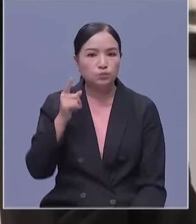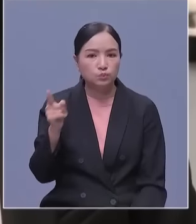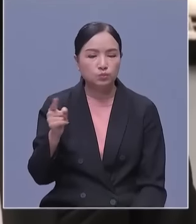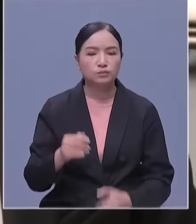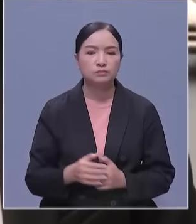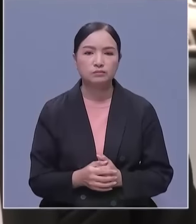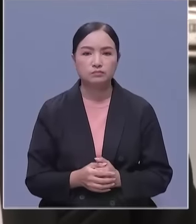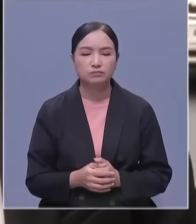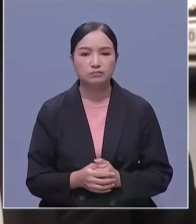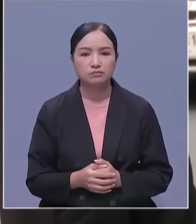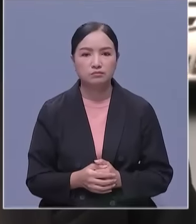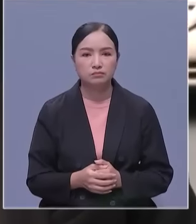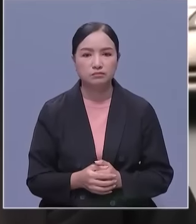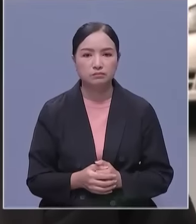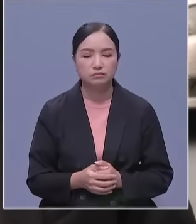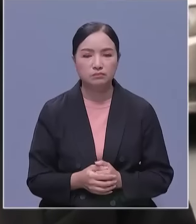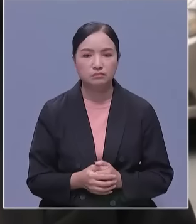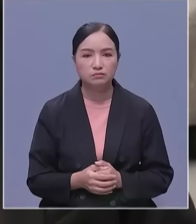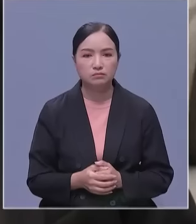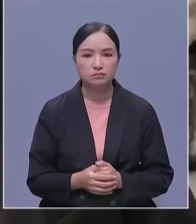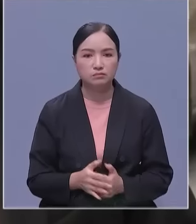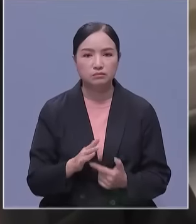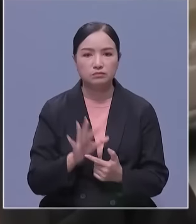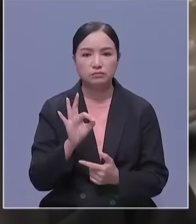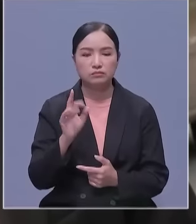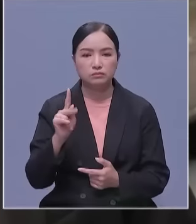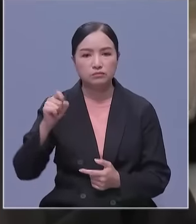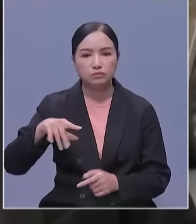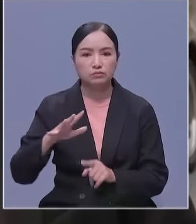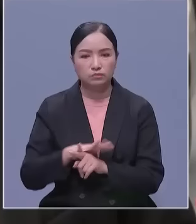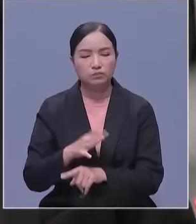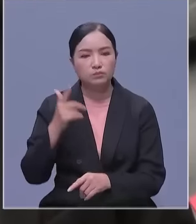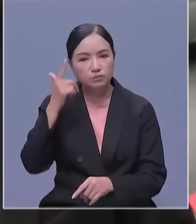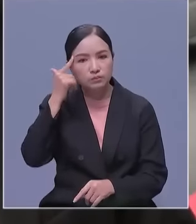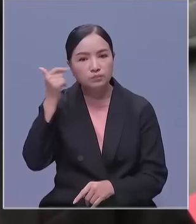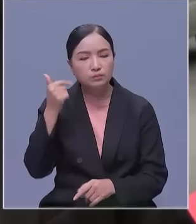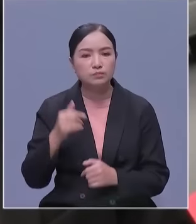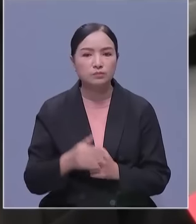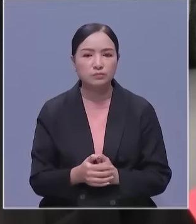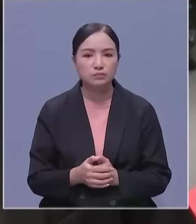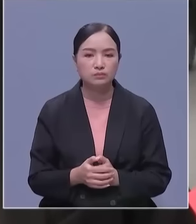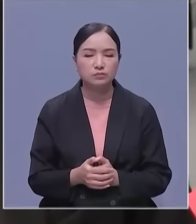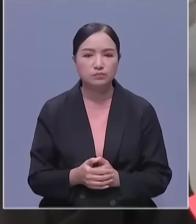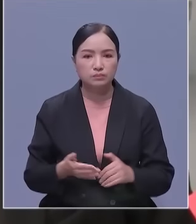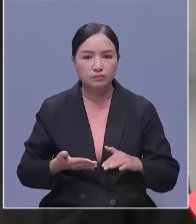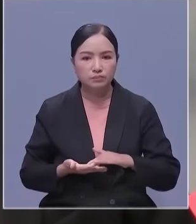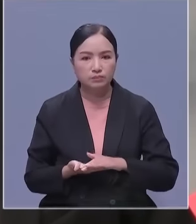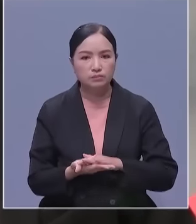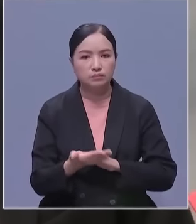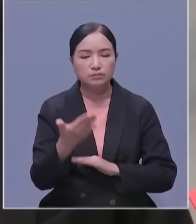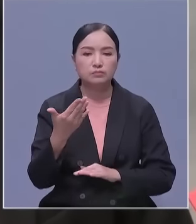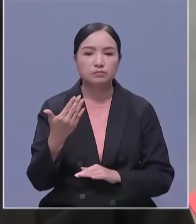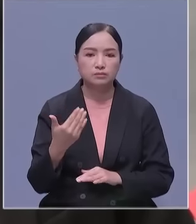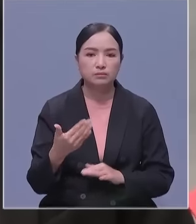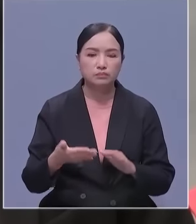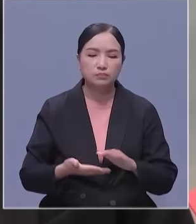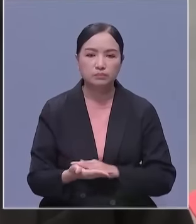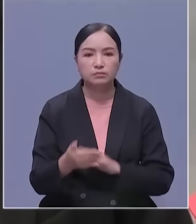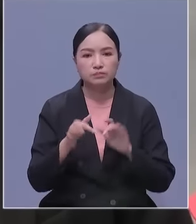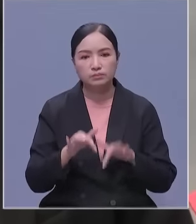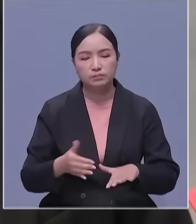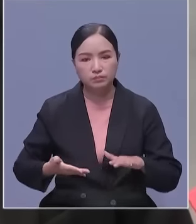ได้สิแล้วก็ส่งแฟกส่งอะไรเขาเก่งจะตายทางด้านนี ้ ปรินเตอร์ก็ของคุณแม่ก็ส่งพิม